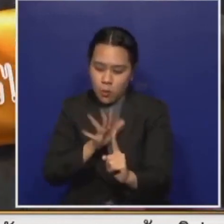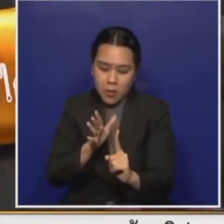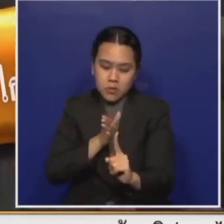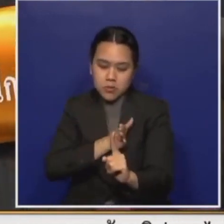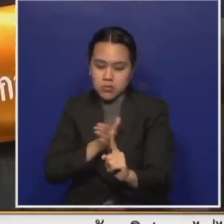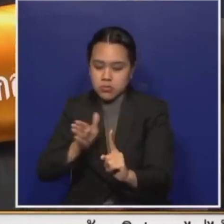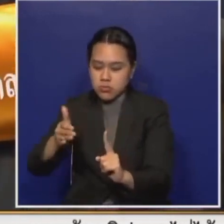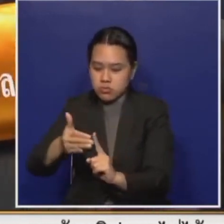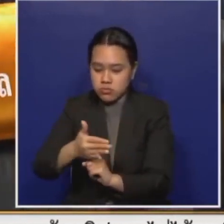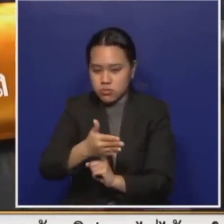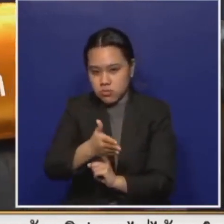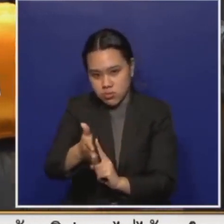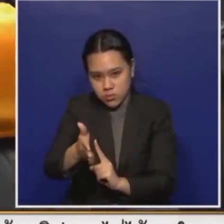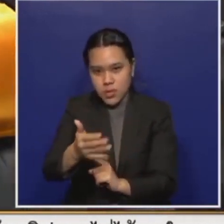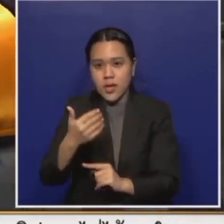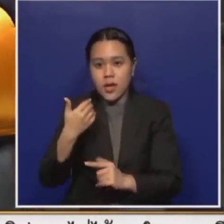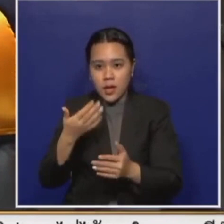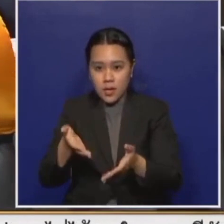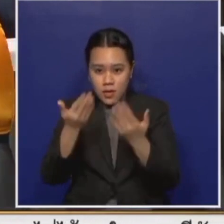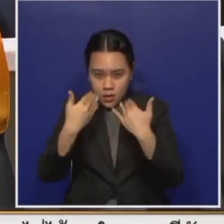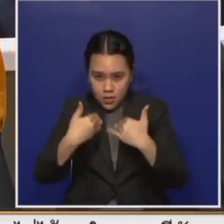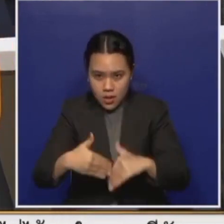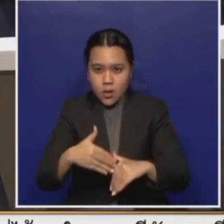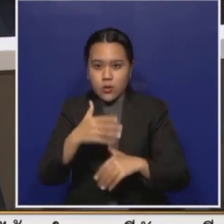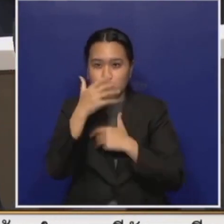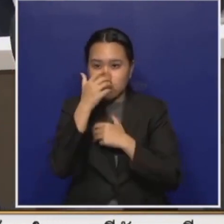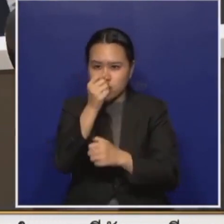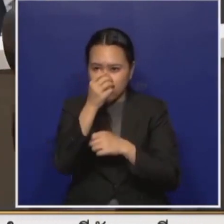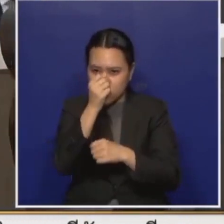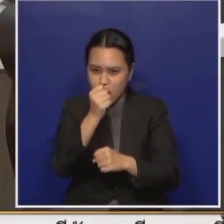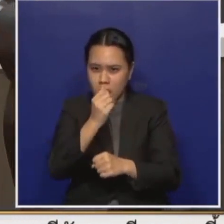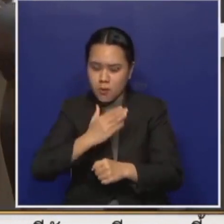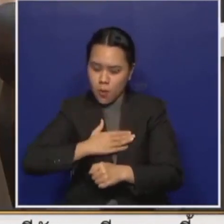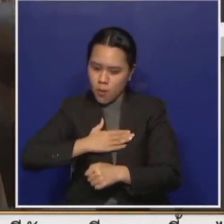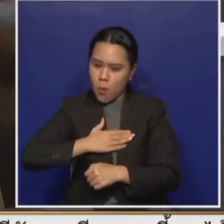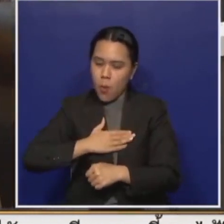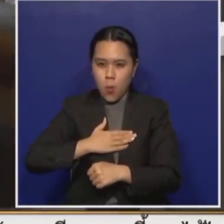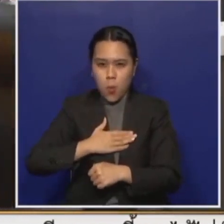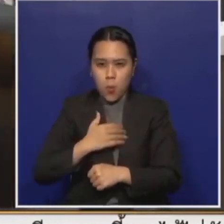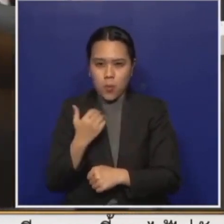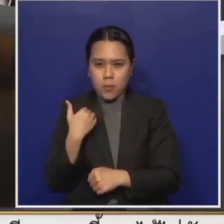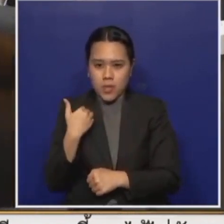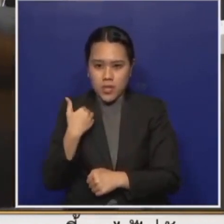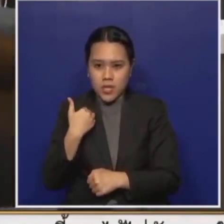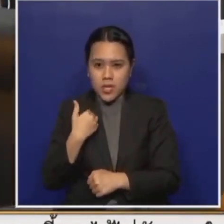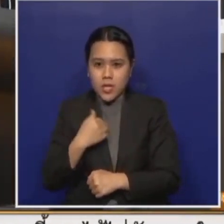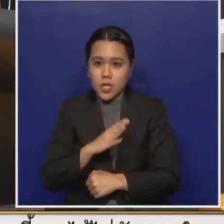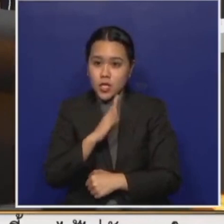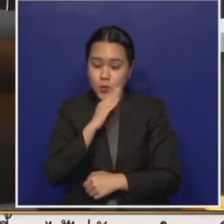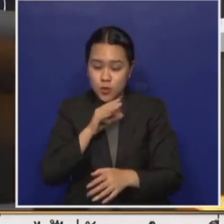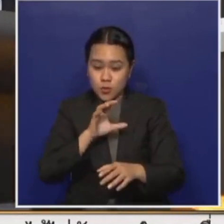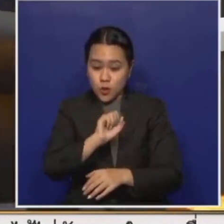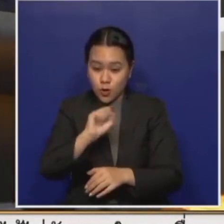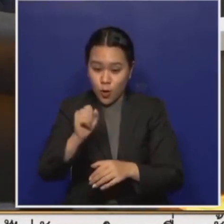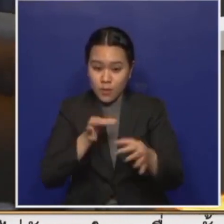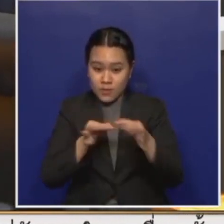แต่มีอีกเรื่องอยทํทาน เป็นที่น่าสนใจแล้วผมกเอ่ขึ้นมากก็คือว่า เมื่อซ encounteredอภิปลศ